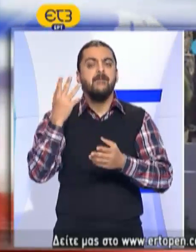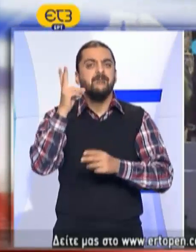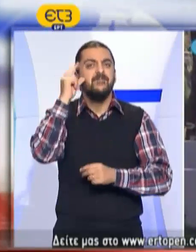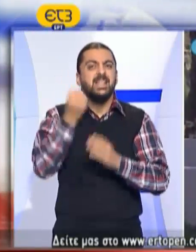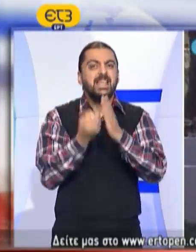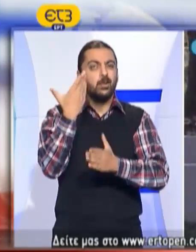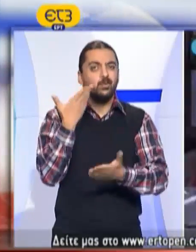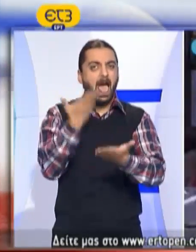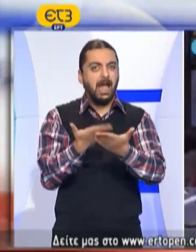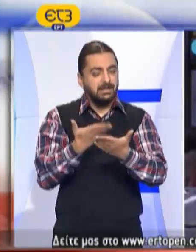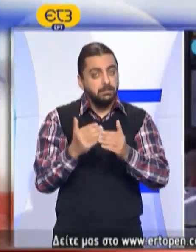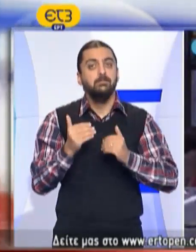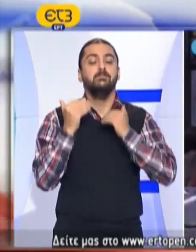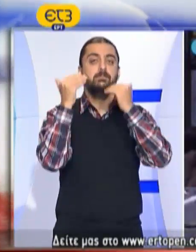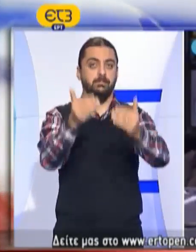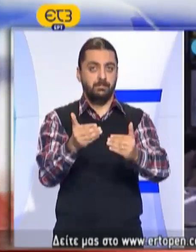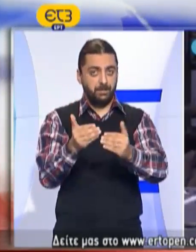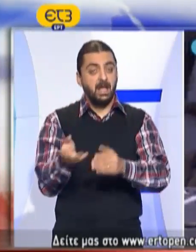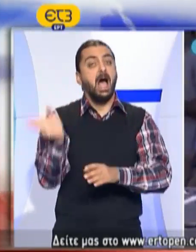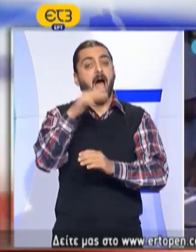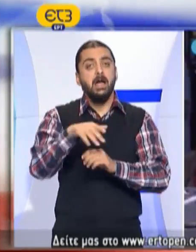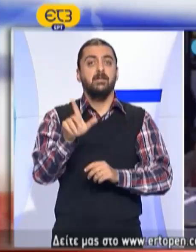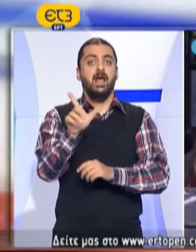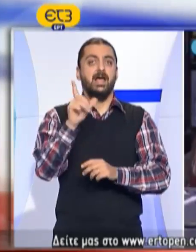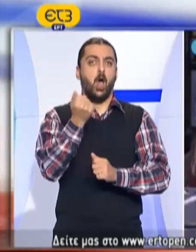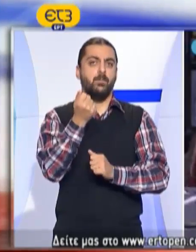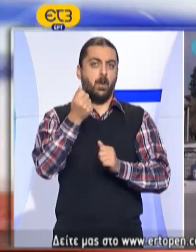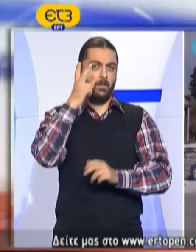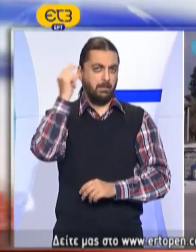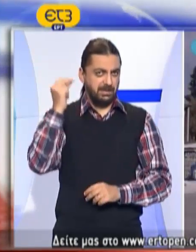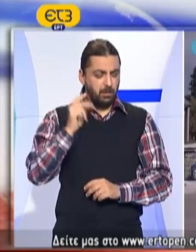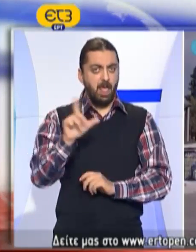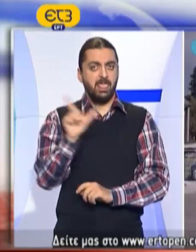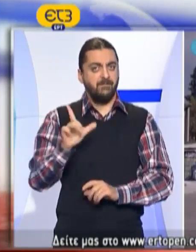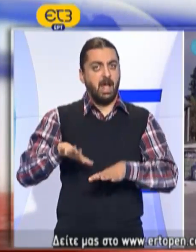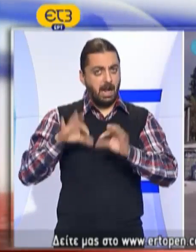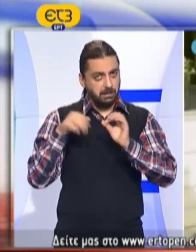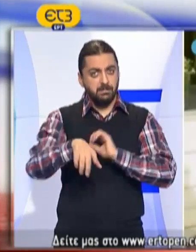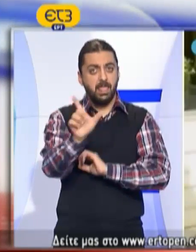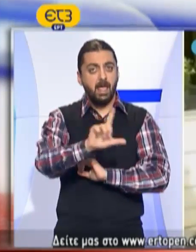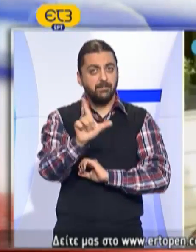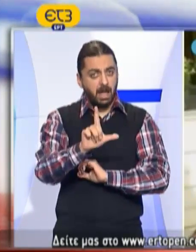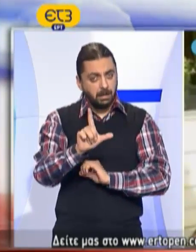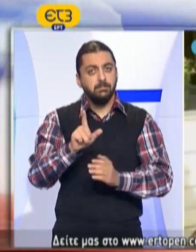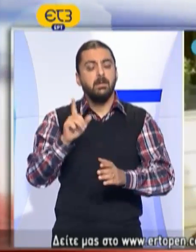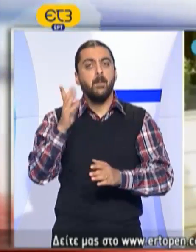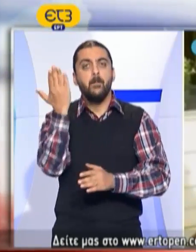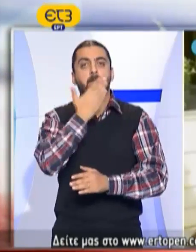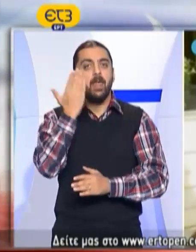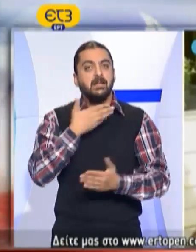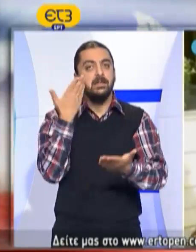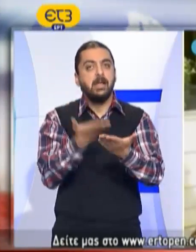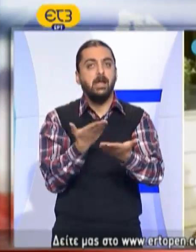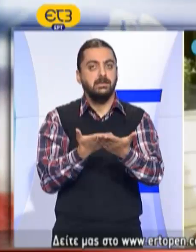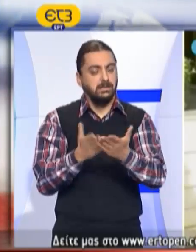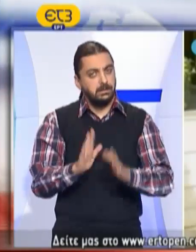της Αθήνας τα μαθήματα ξεκίνησαν τη Δευτέρα και την ερχόμενη Δευτέρα θα αρχίσουν να γίνονται και οι εγγραφές φοιτητών. Από 14 μέχρι